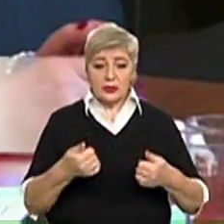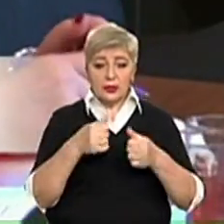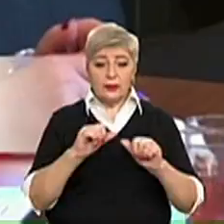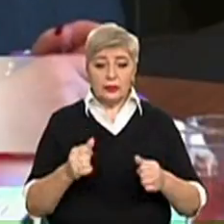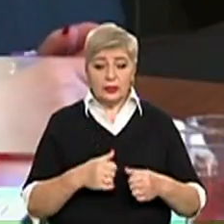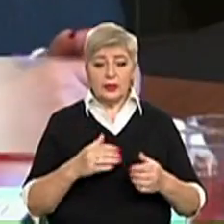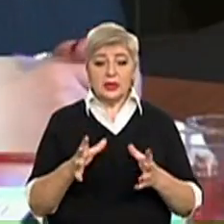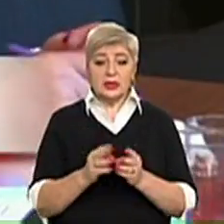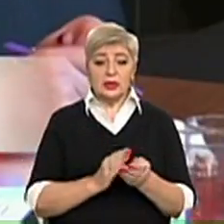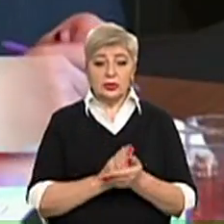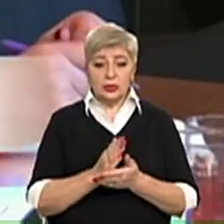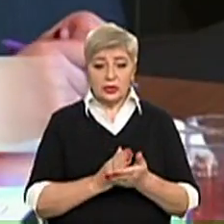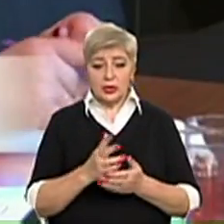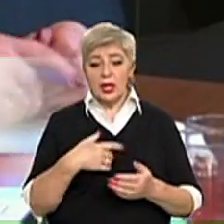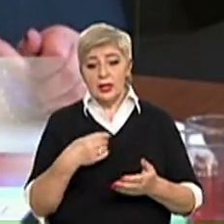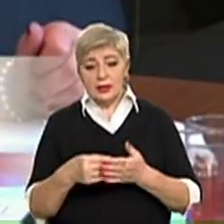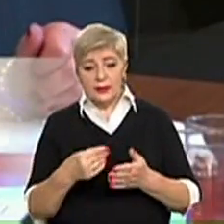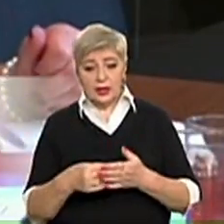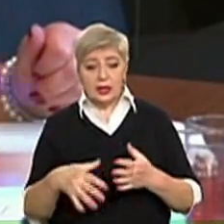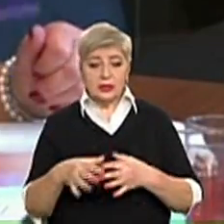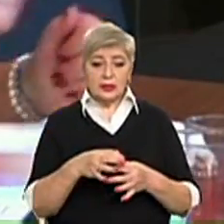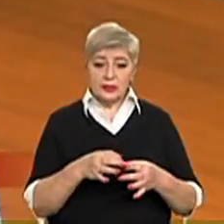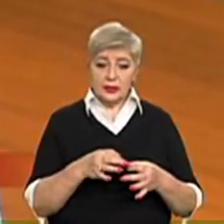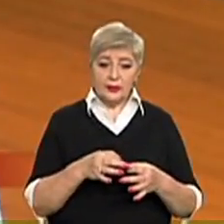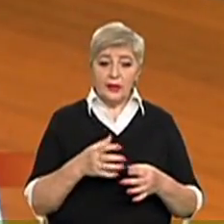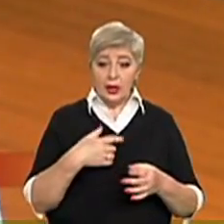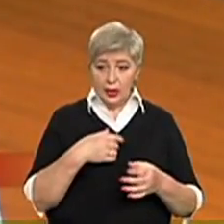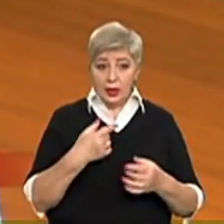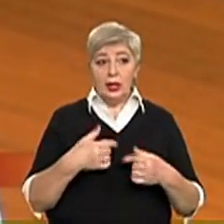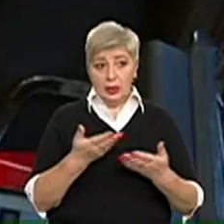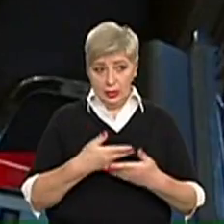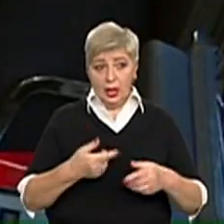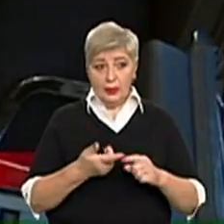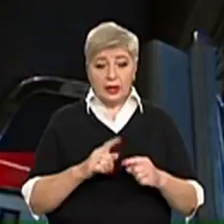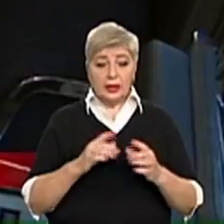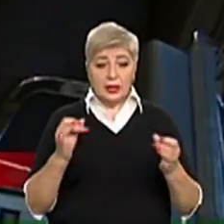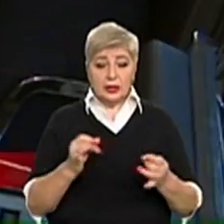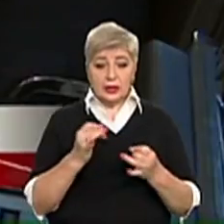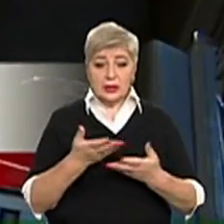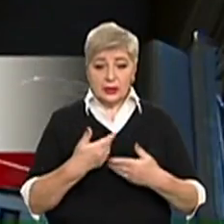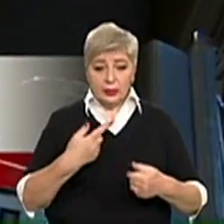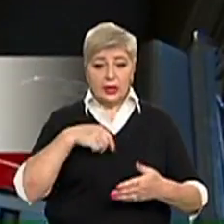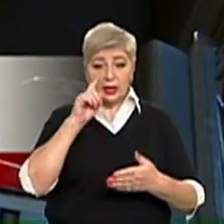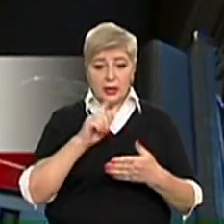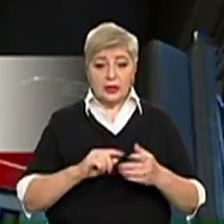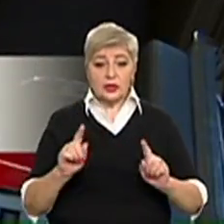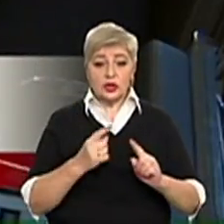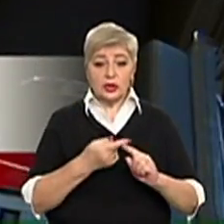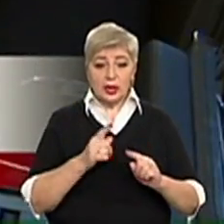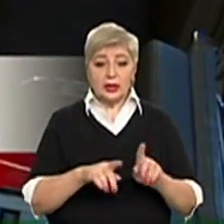и в финансовых каких-то схемах. Я вот смотрю, приезжает чешский экспортный банк. Нам это тоже интересно. Мы надеемся, что это тоже